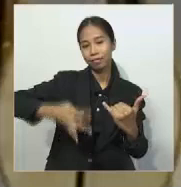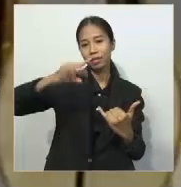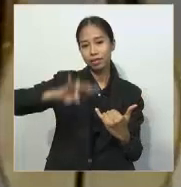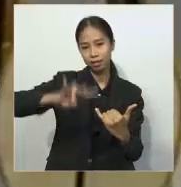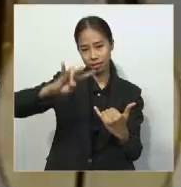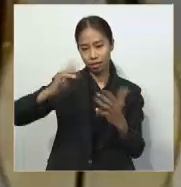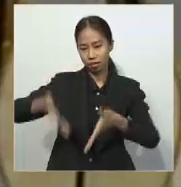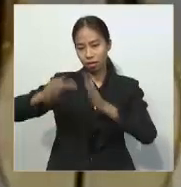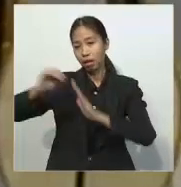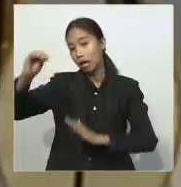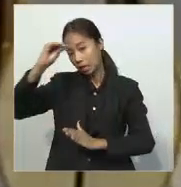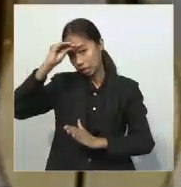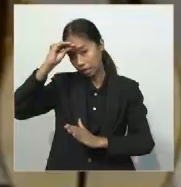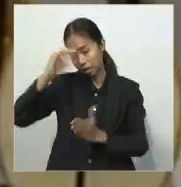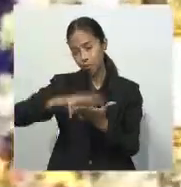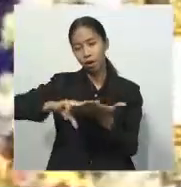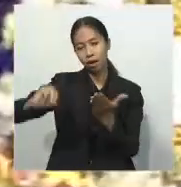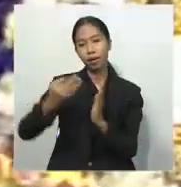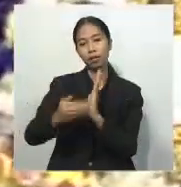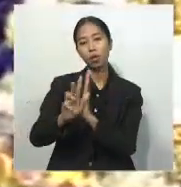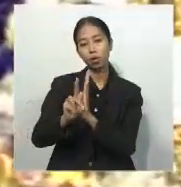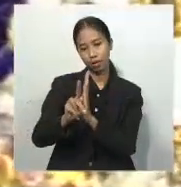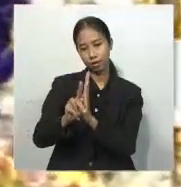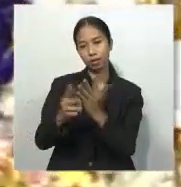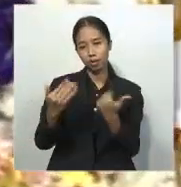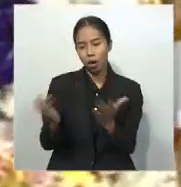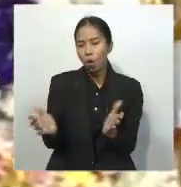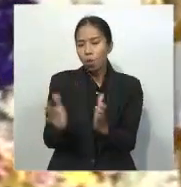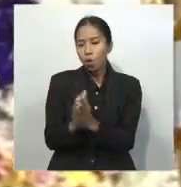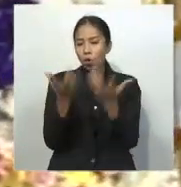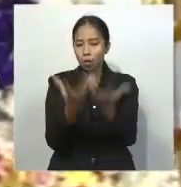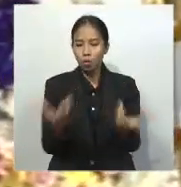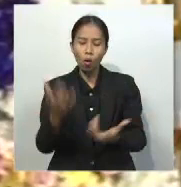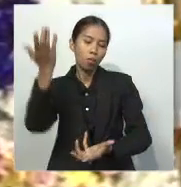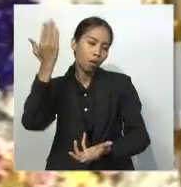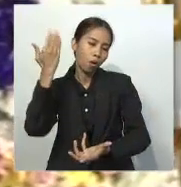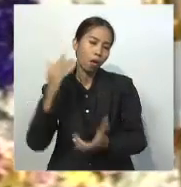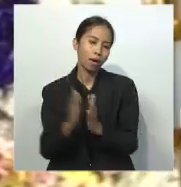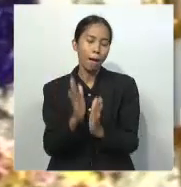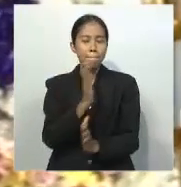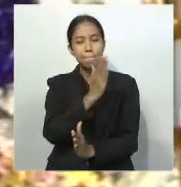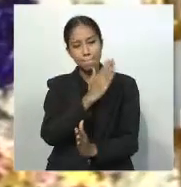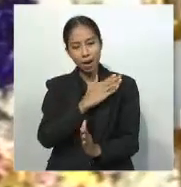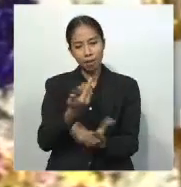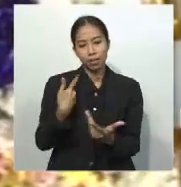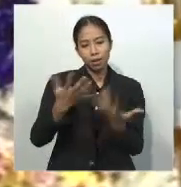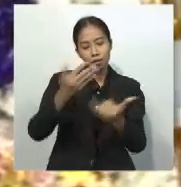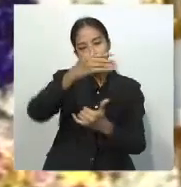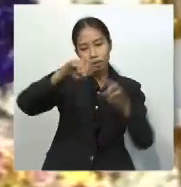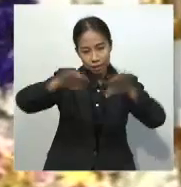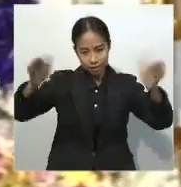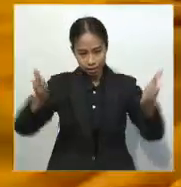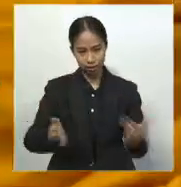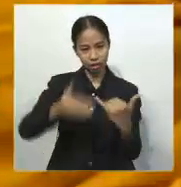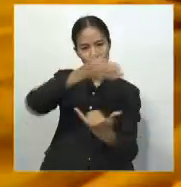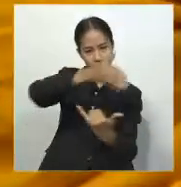ารเรียนรวมคณะแพทยศาสตร์มหาวิทยาลัยขอนแก่นรวมกับสิ่งของที่เคยใช้ทั้งเตียงผ่าตัดเครื่องมือผ่าตัดหลวง